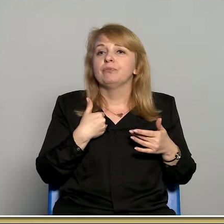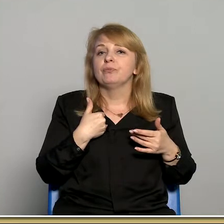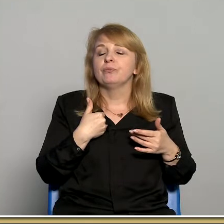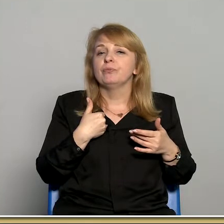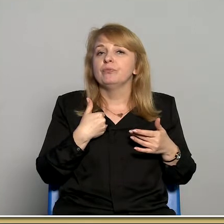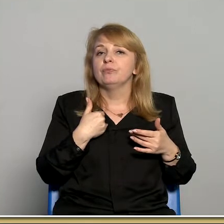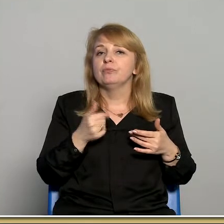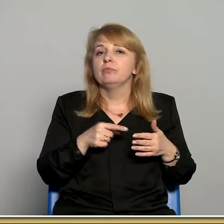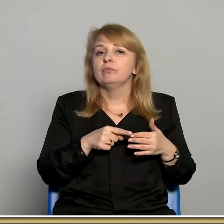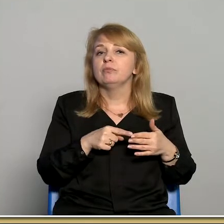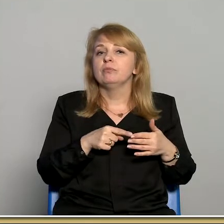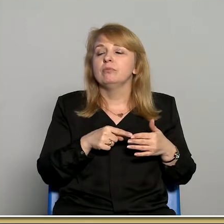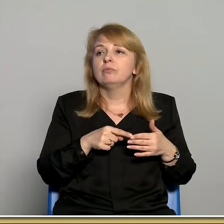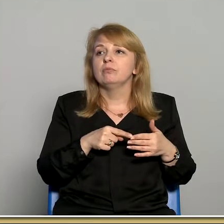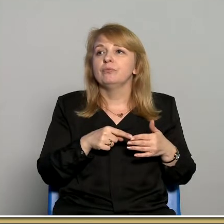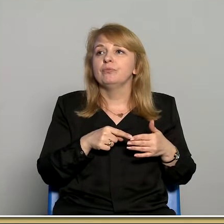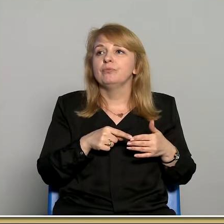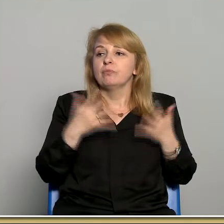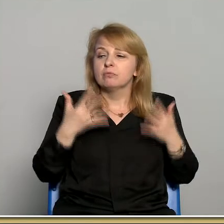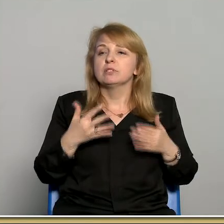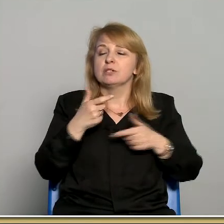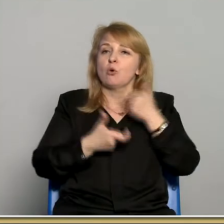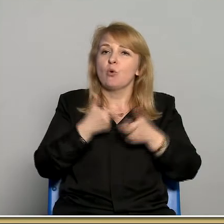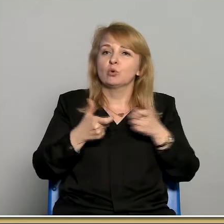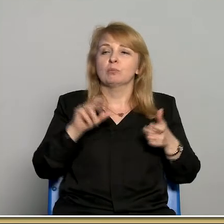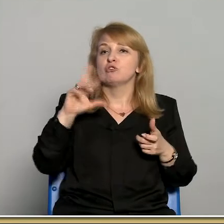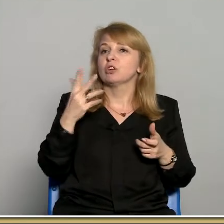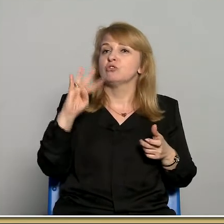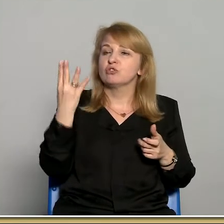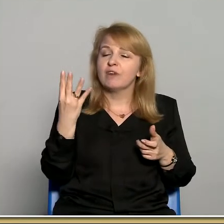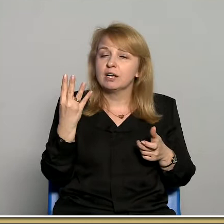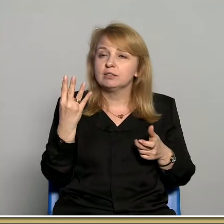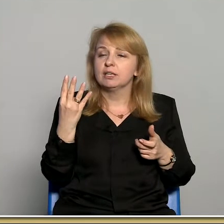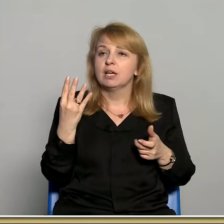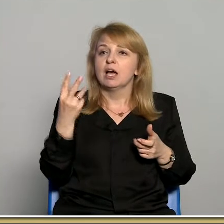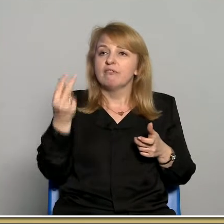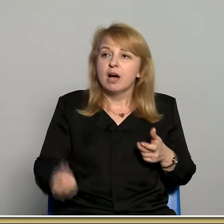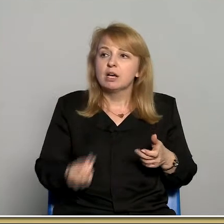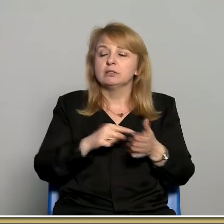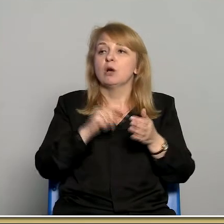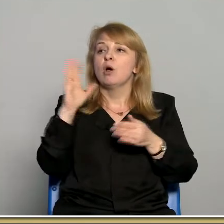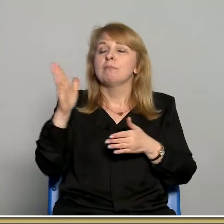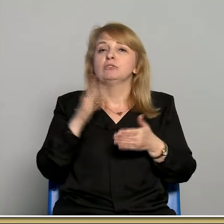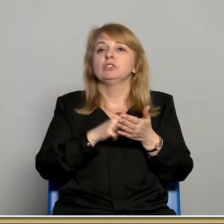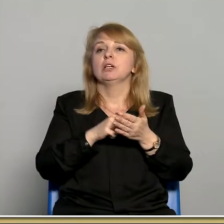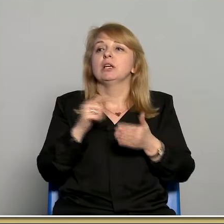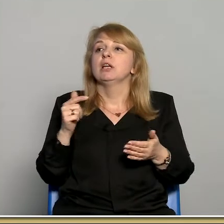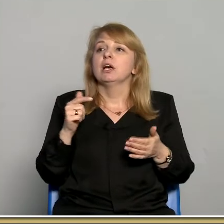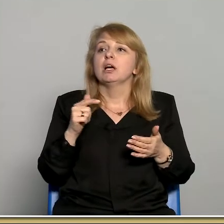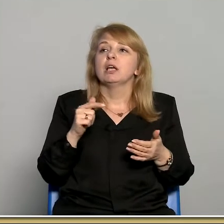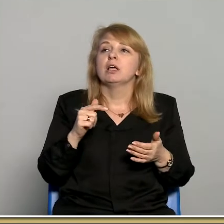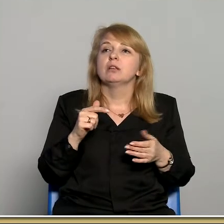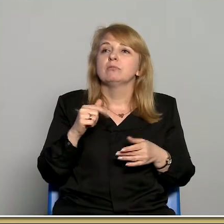My zamierzamy również przeprowadzić na przełomie 3 i 4 kwartału. Będą to konferencje